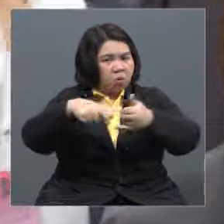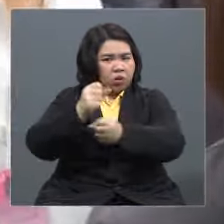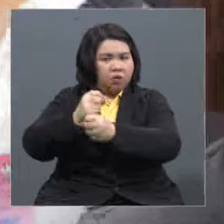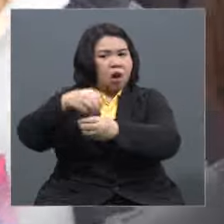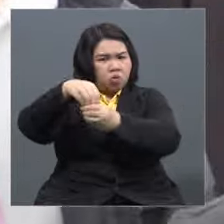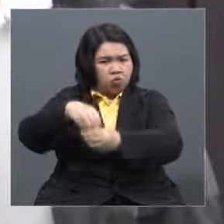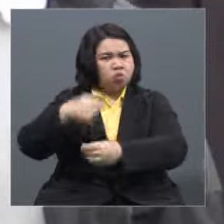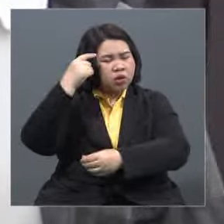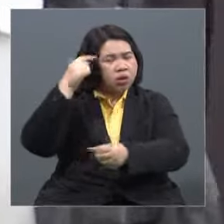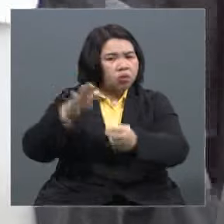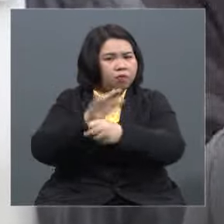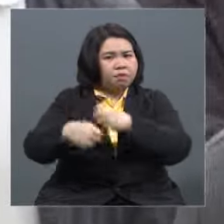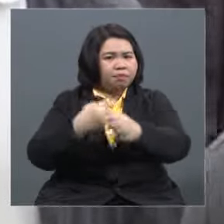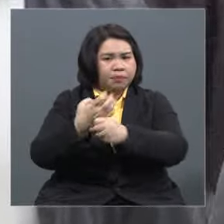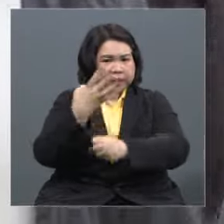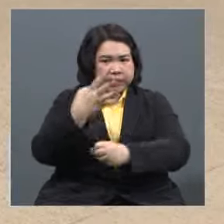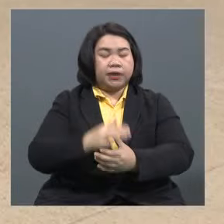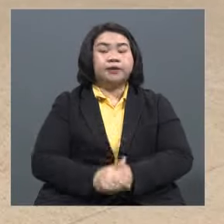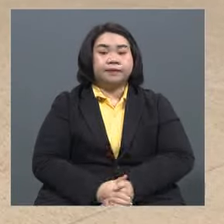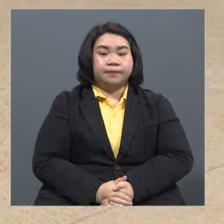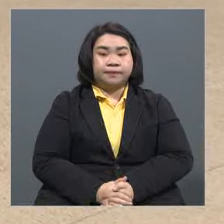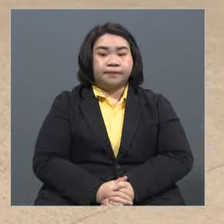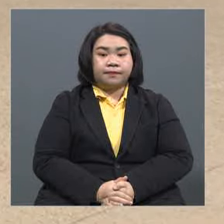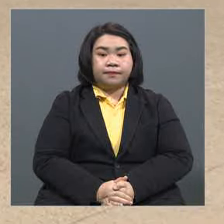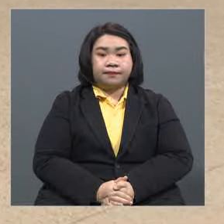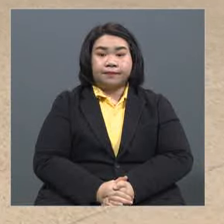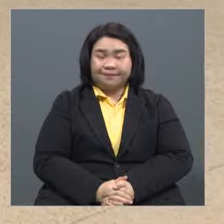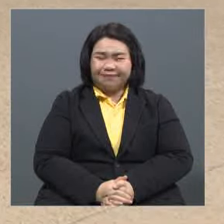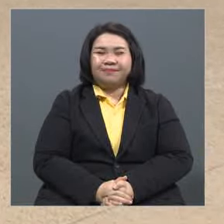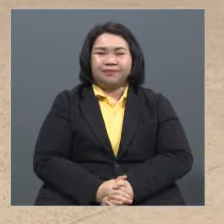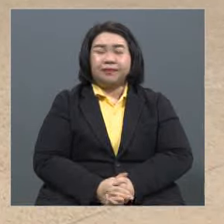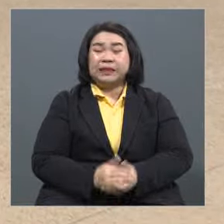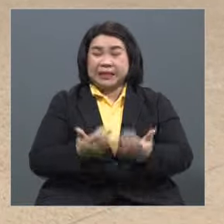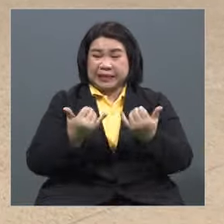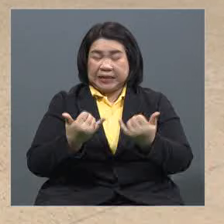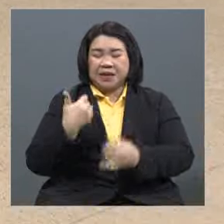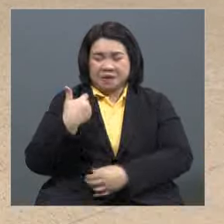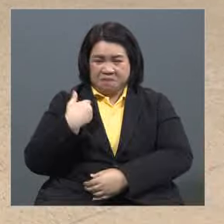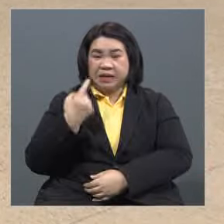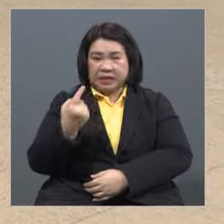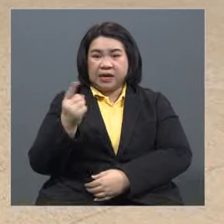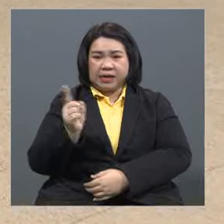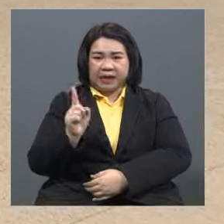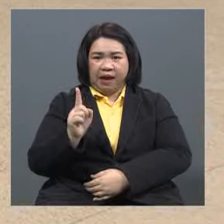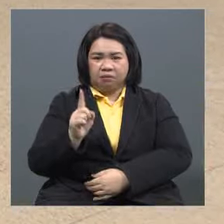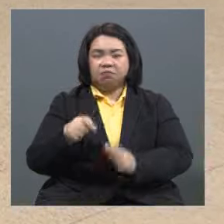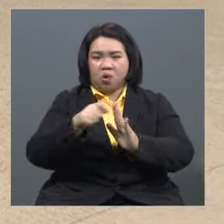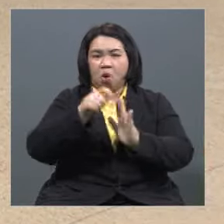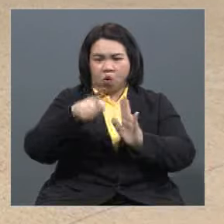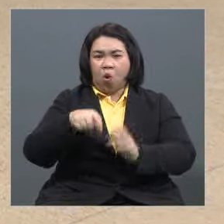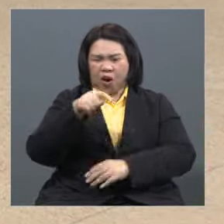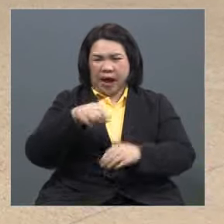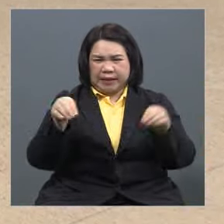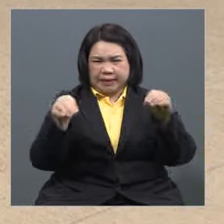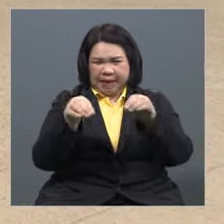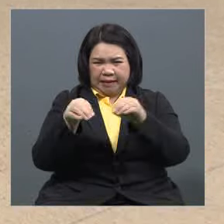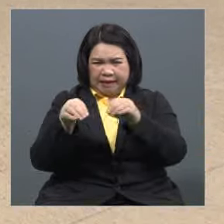ครบวาระนั่นเองค่ะคุณผู้ชมคะอีกหนึ่งอย่างนะคะที่เมืองโคราชเนี่ยกำลังจะก้าวเข้าไป